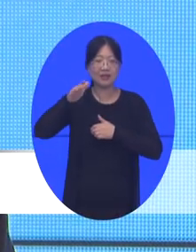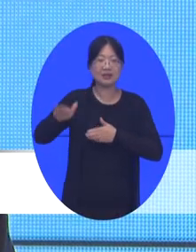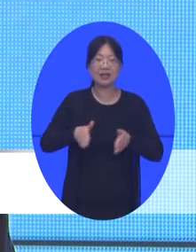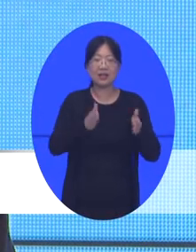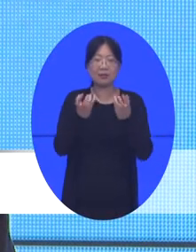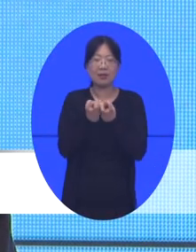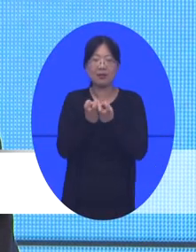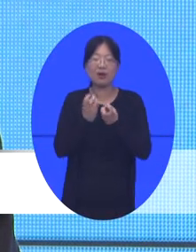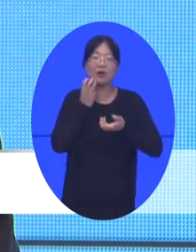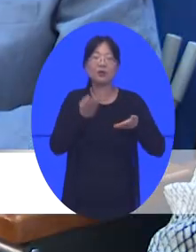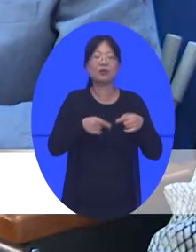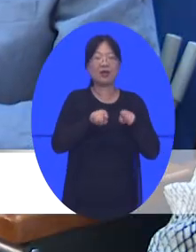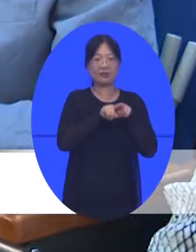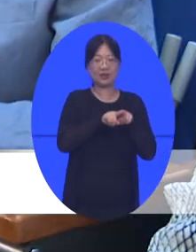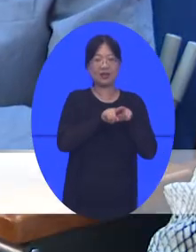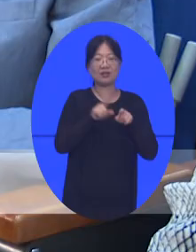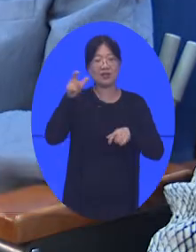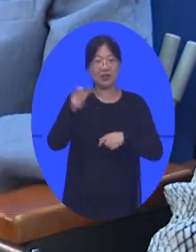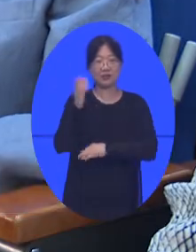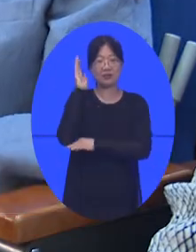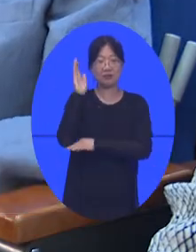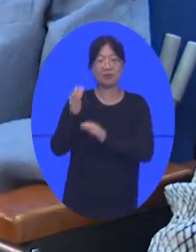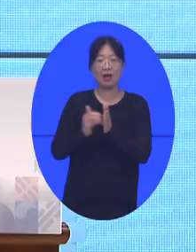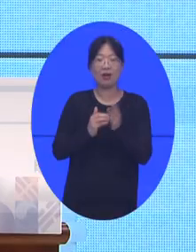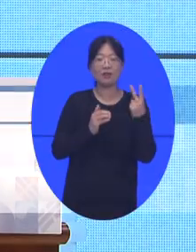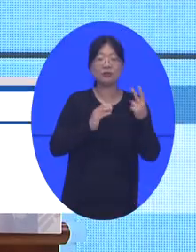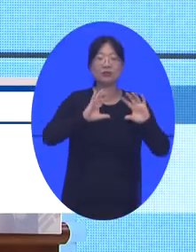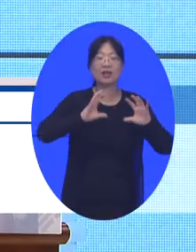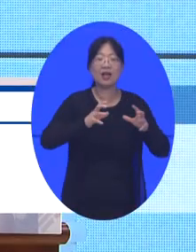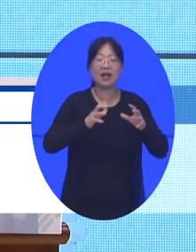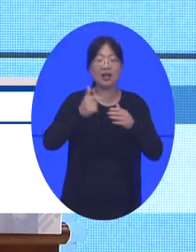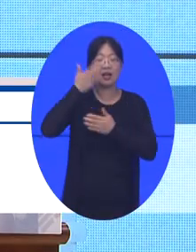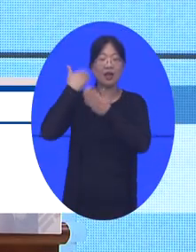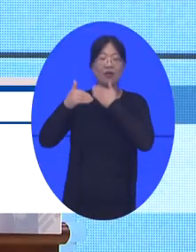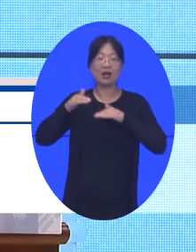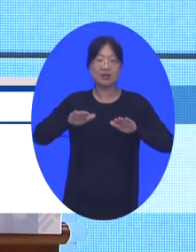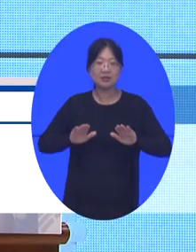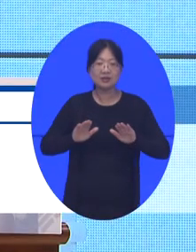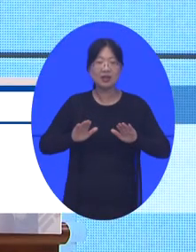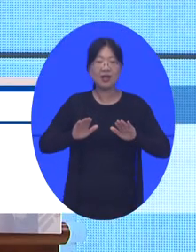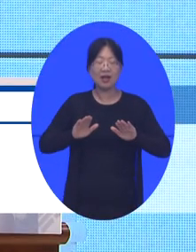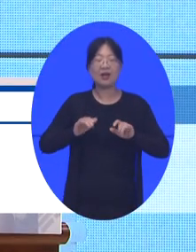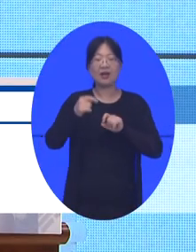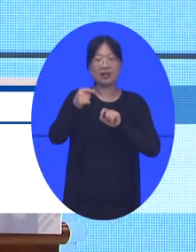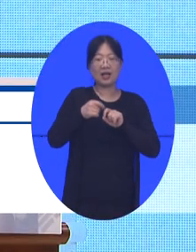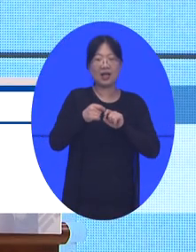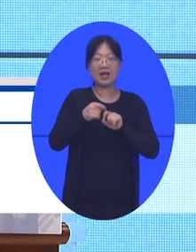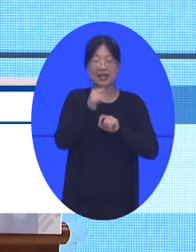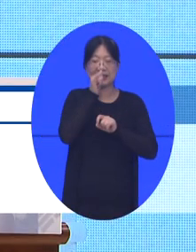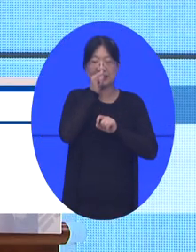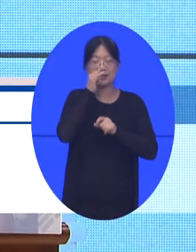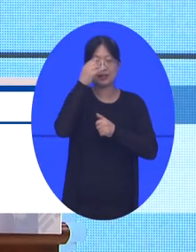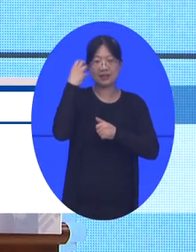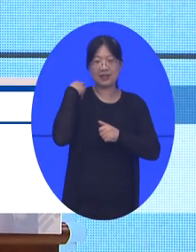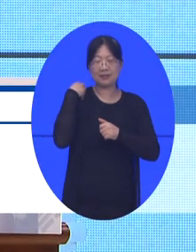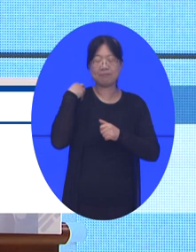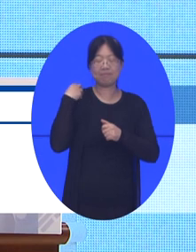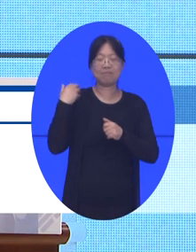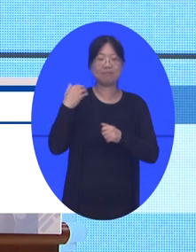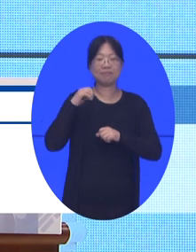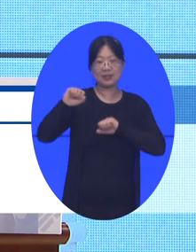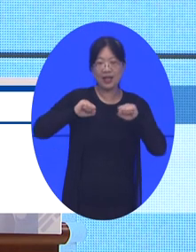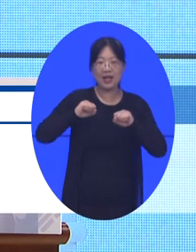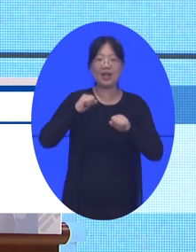가는 길에 경기도가 함께할 것을 강조했습니다. 두 나라가 과거와 현재 앞에 주어진 책임을 다할